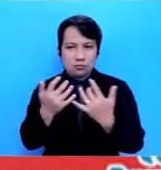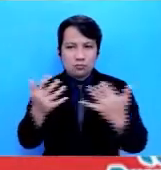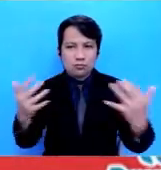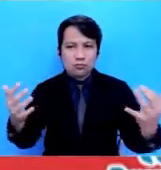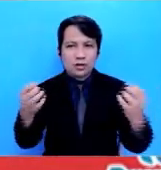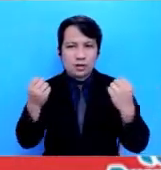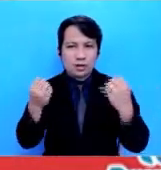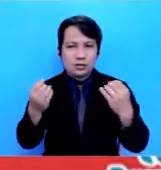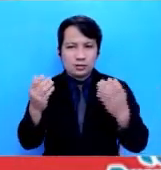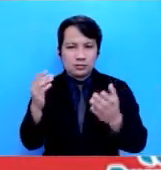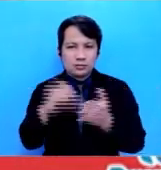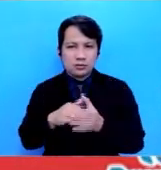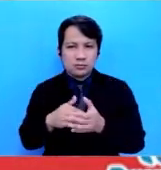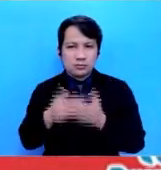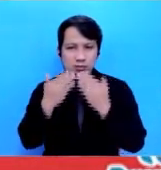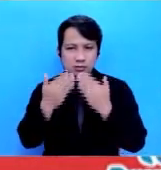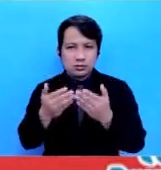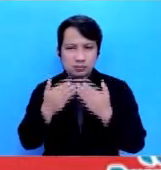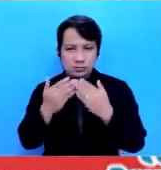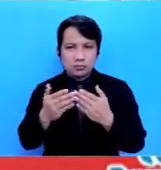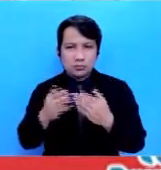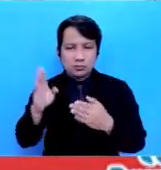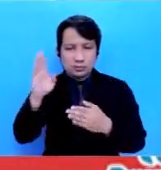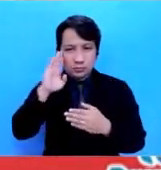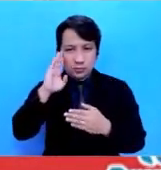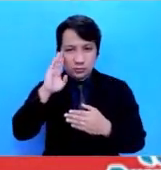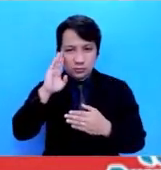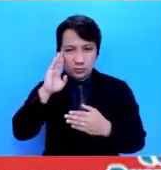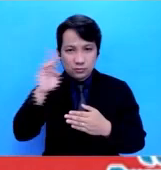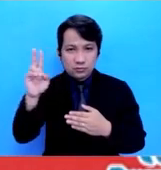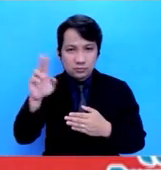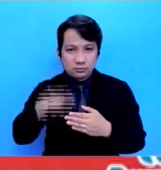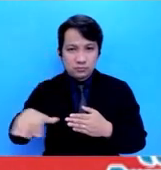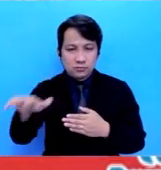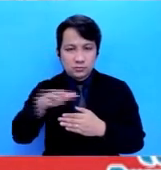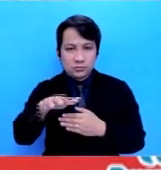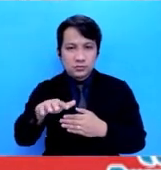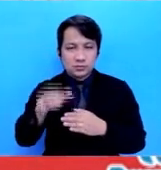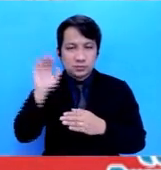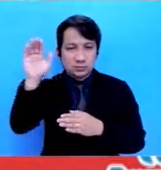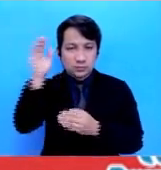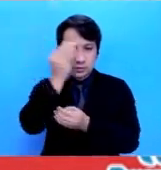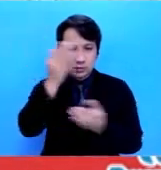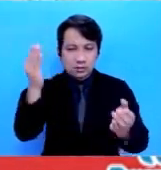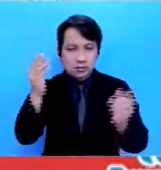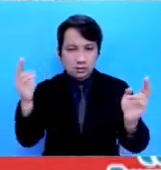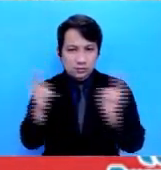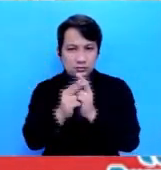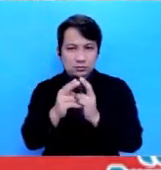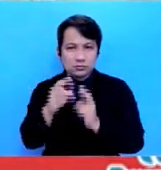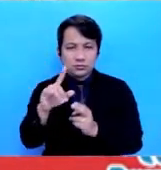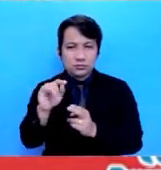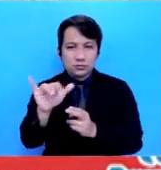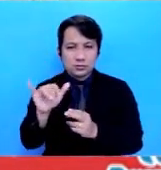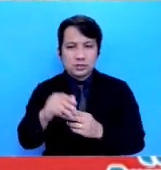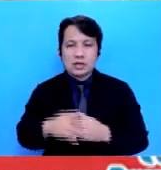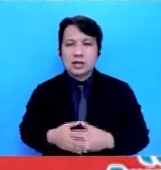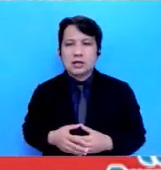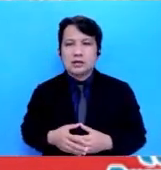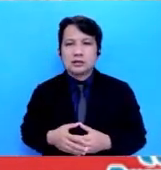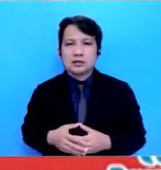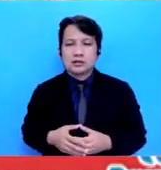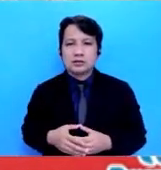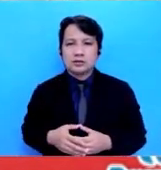taga-suporta. Nagpasalamat si Bongbong Marcos sa mga dumalo at muli siyang nanawagan ng pagkakaisa. Wala na